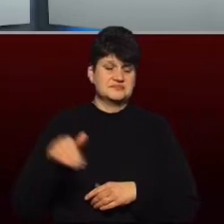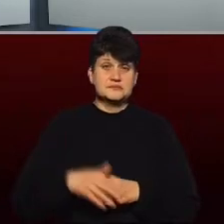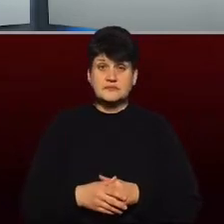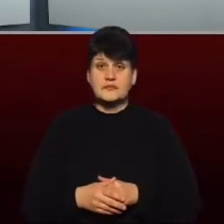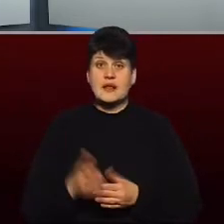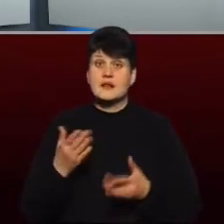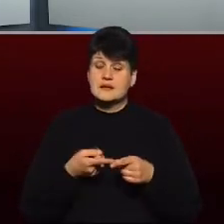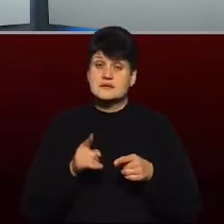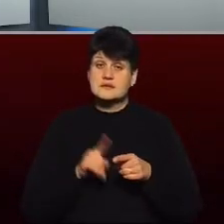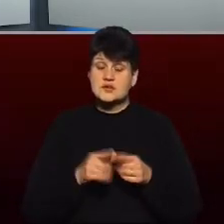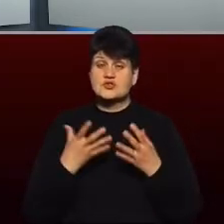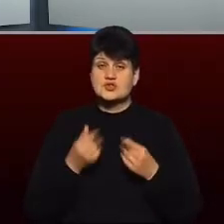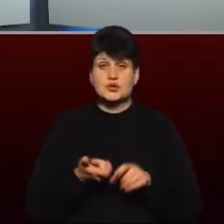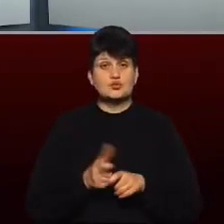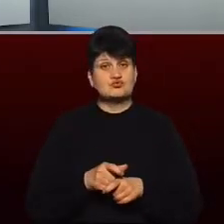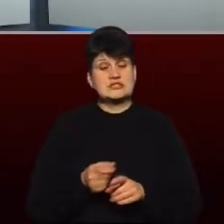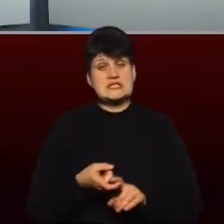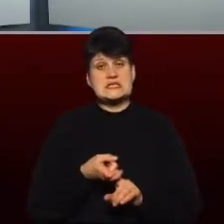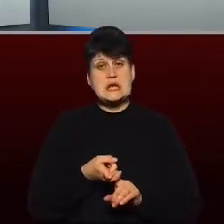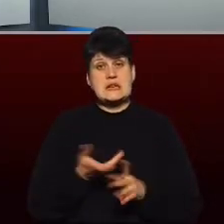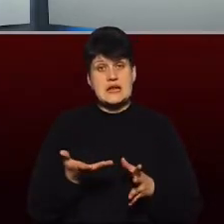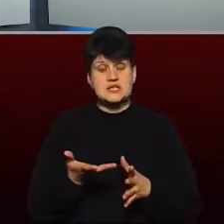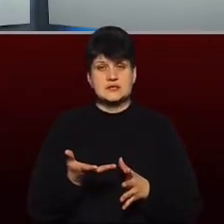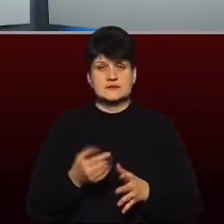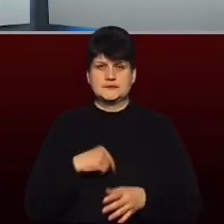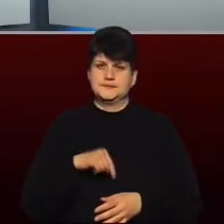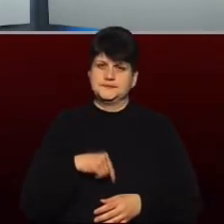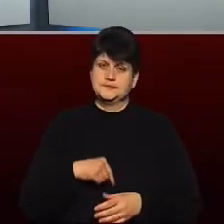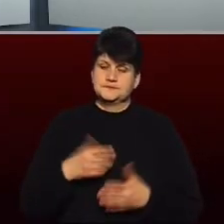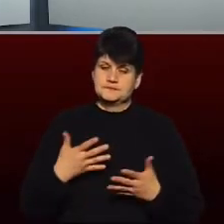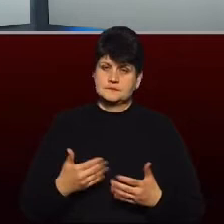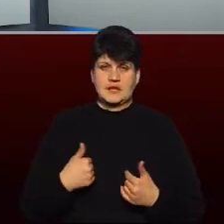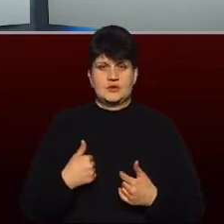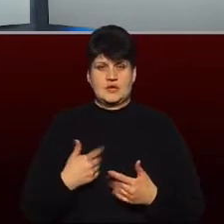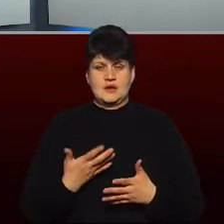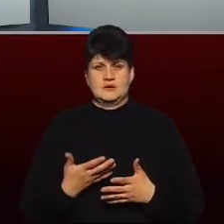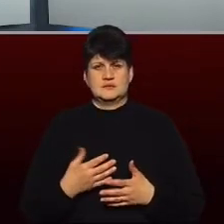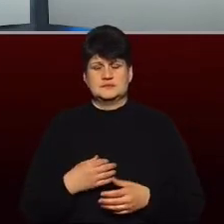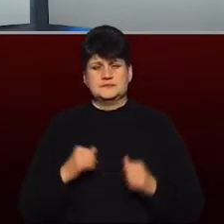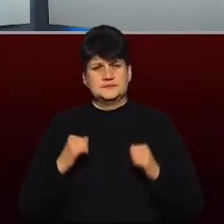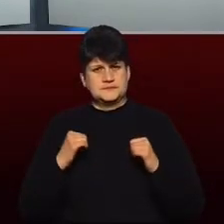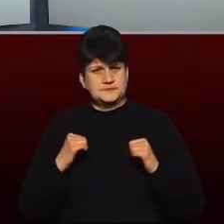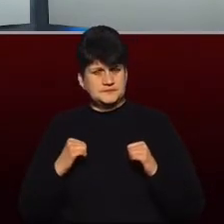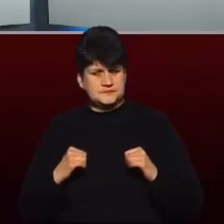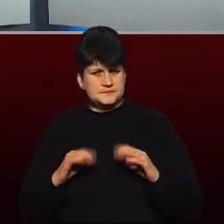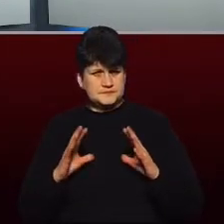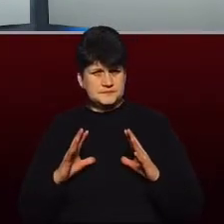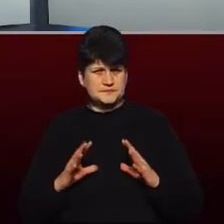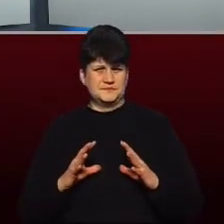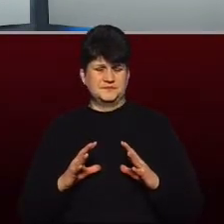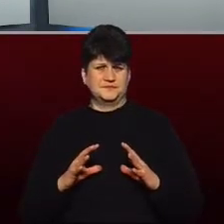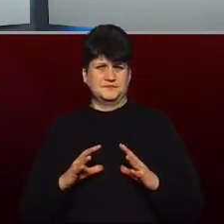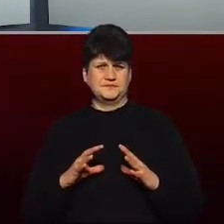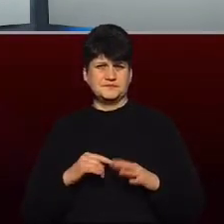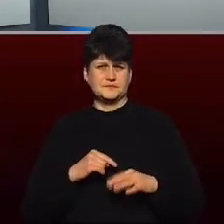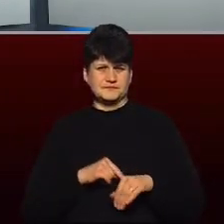ще дуже залежить, ну, наприклад, від темпераменту. Якщо я меланхолік, емоційно вразливий, так, відповідно, це